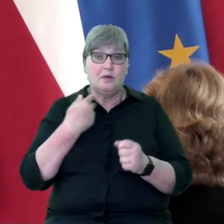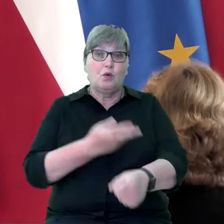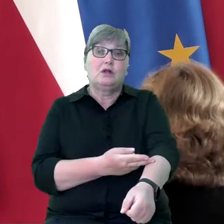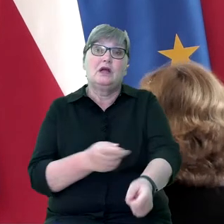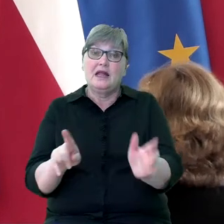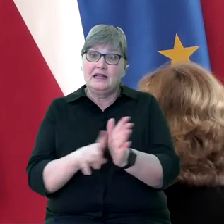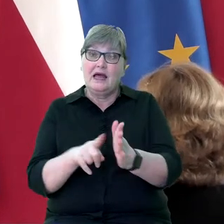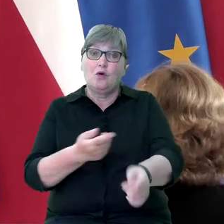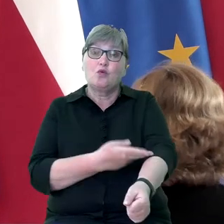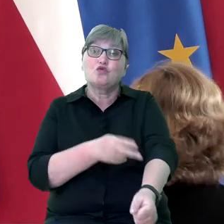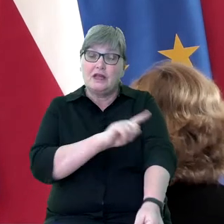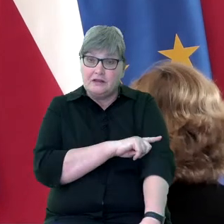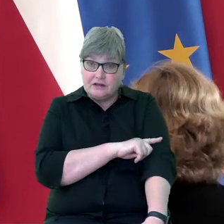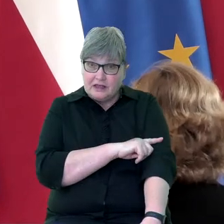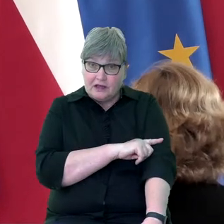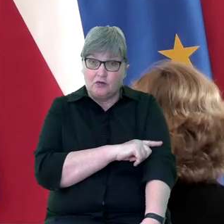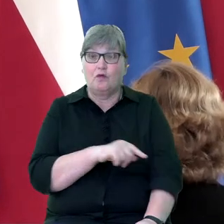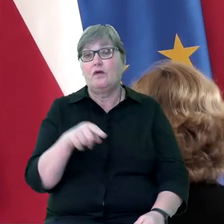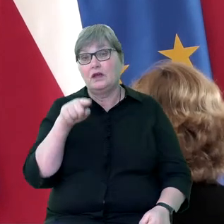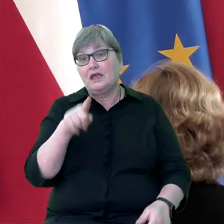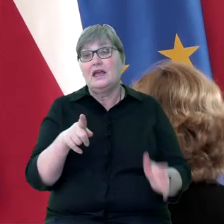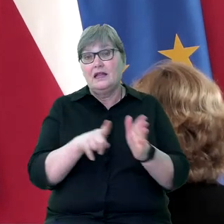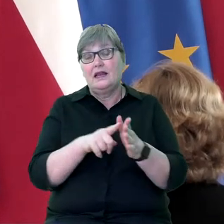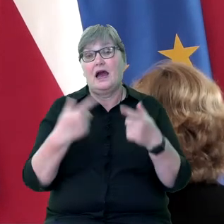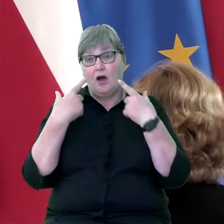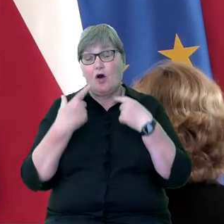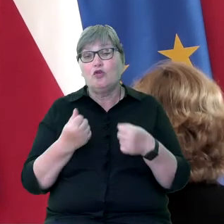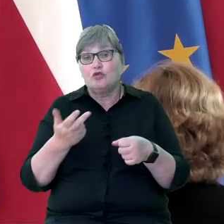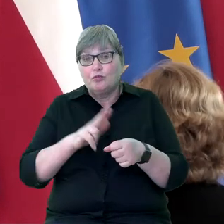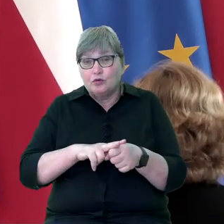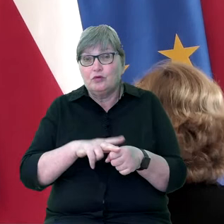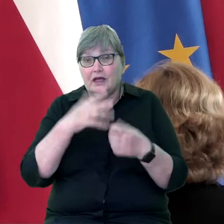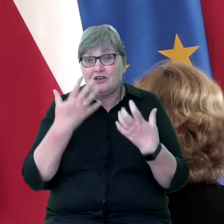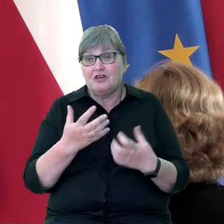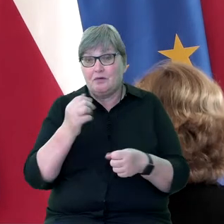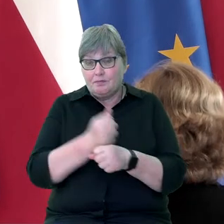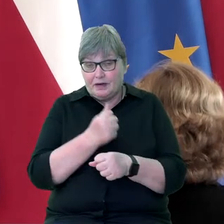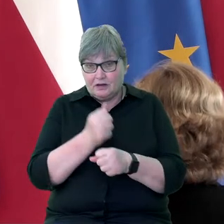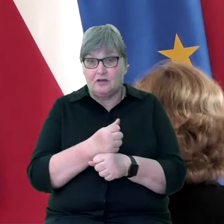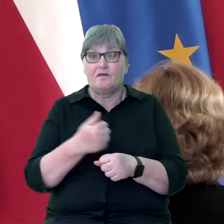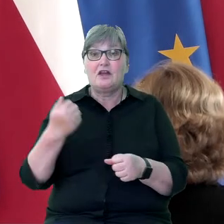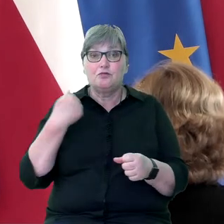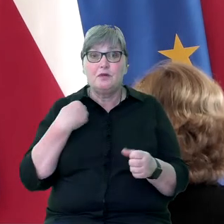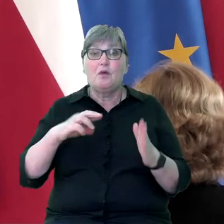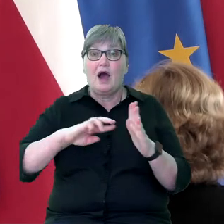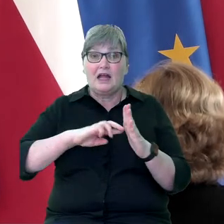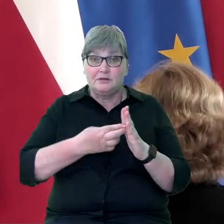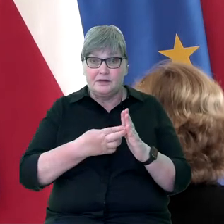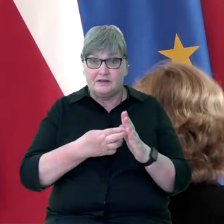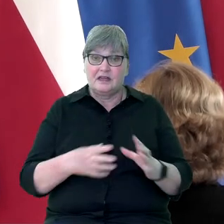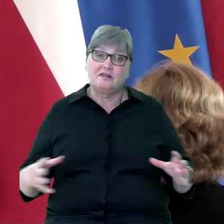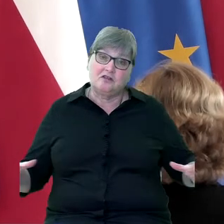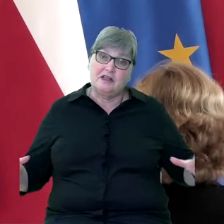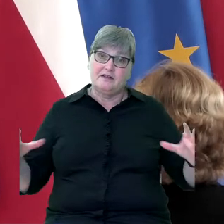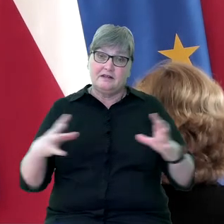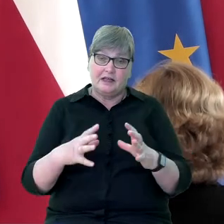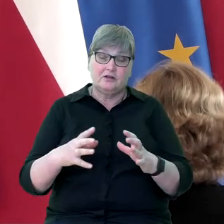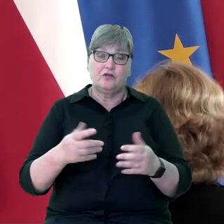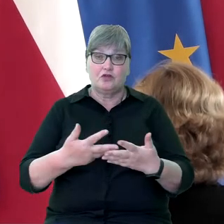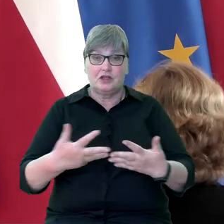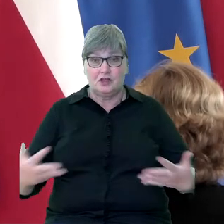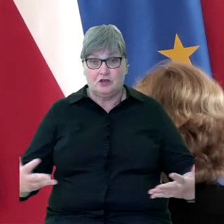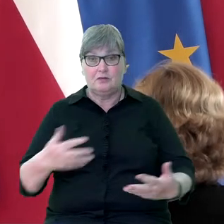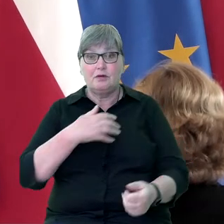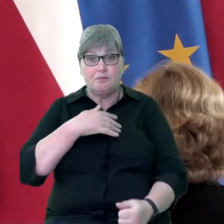którzy mieli działać w ramach przyszłej służby cywilnej, było administracyjne zjednoczenie ziem polskich odzyskanych